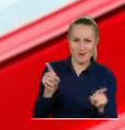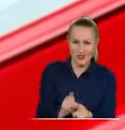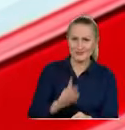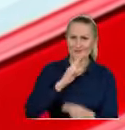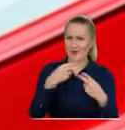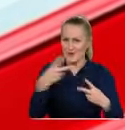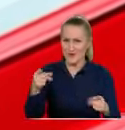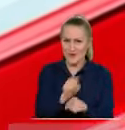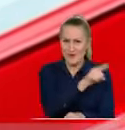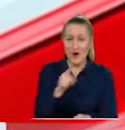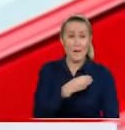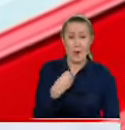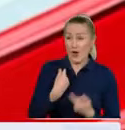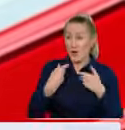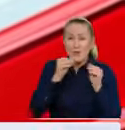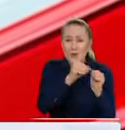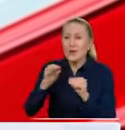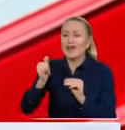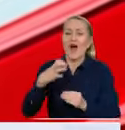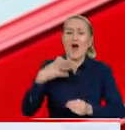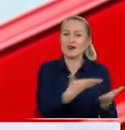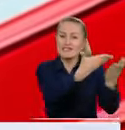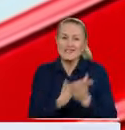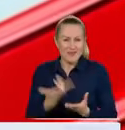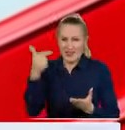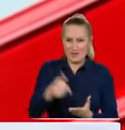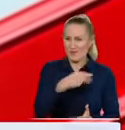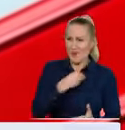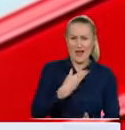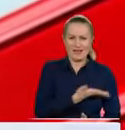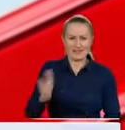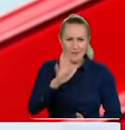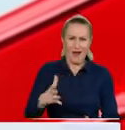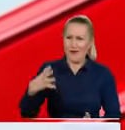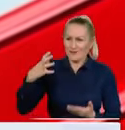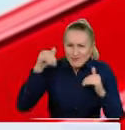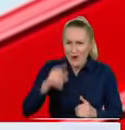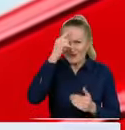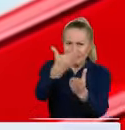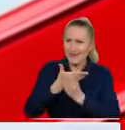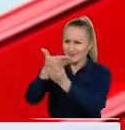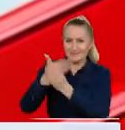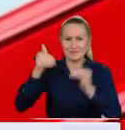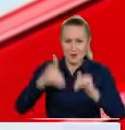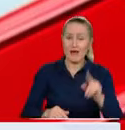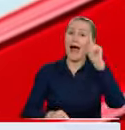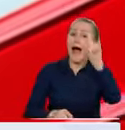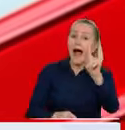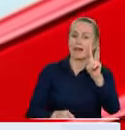gościnności. Polacy mają otwarte serca, jak i otwarte drzwi do własnego domu. Jednakże jest jedno ale. Dla